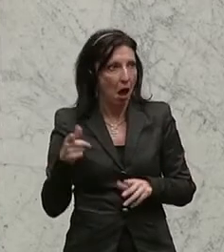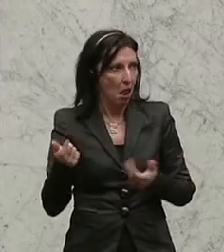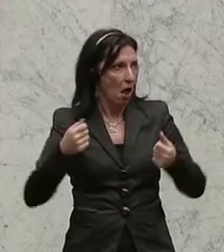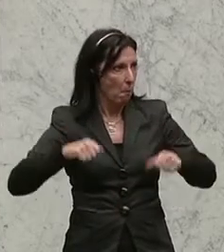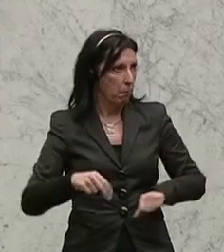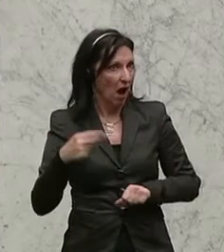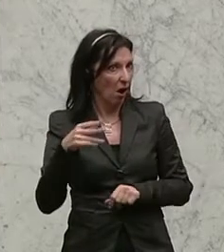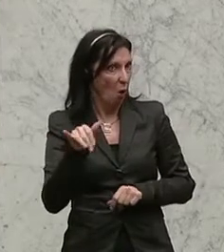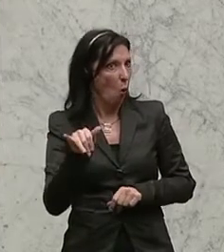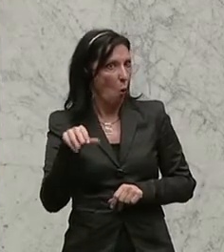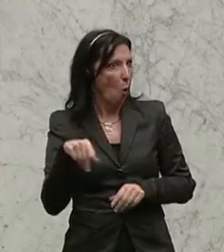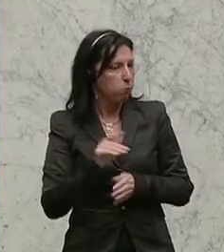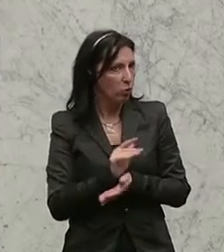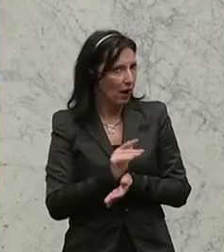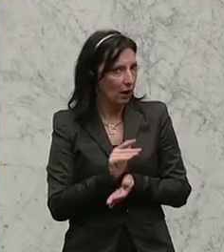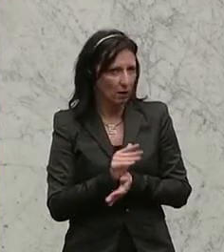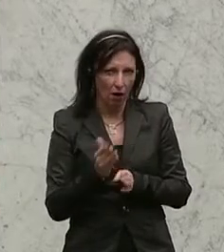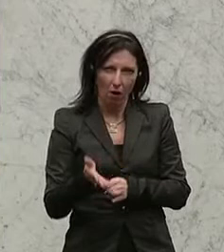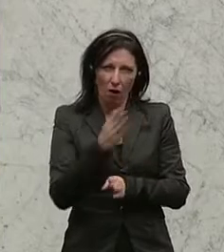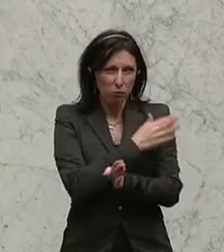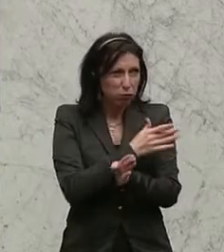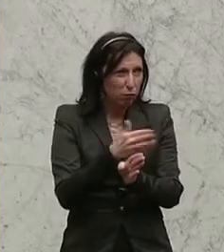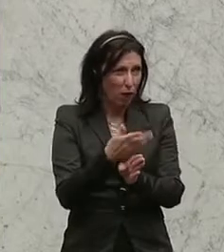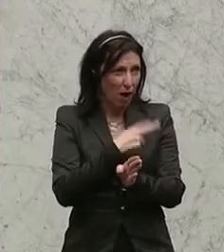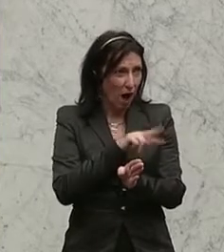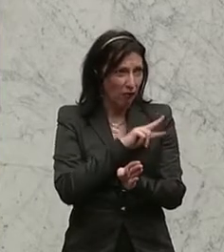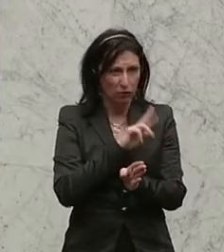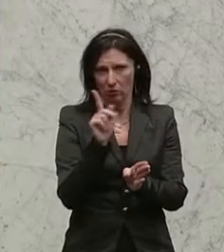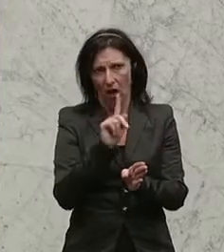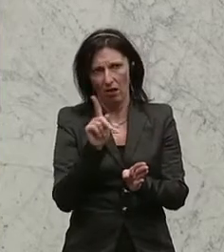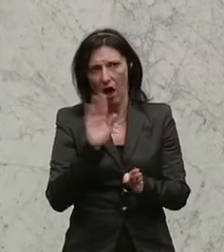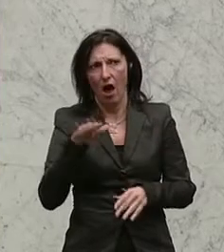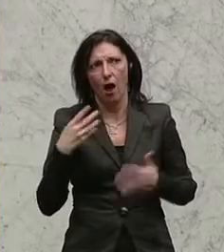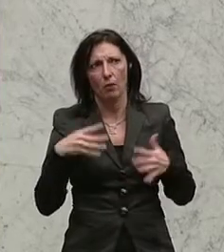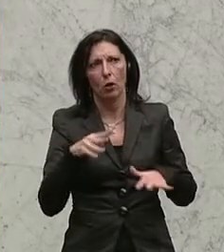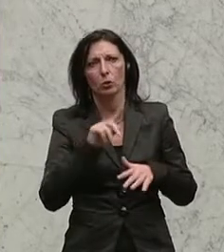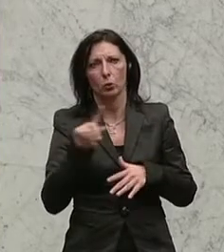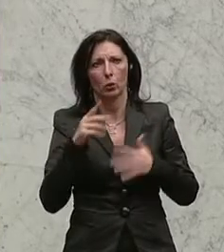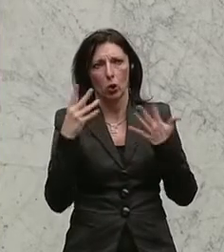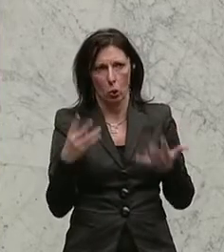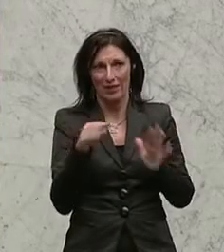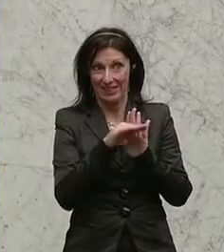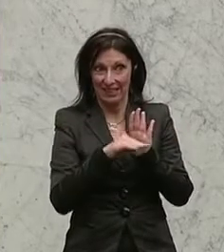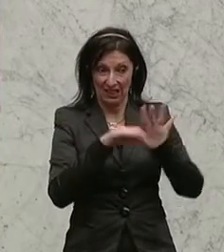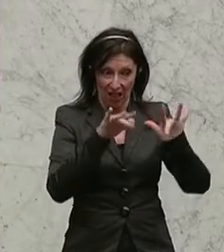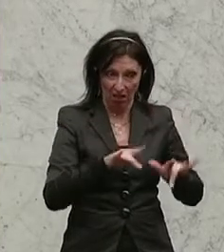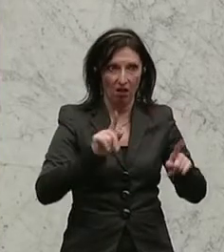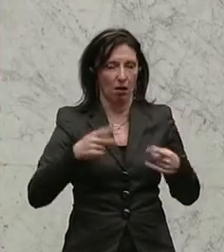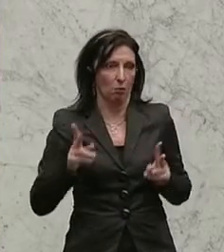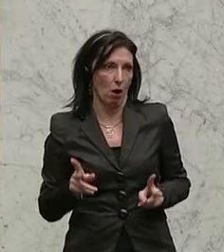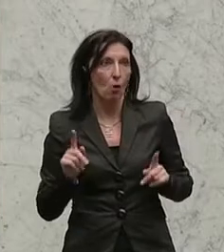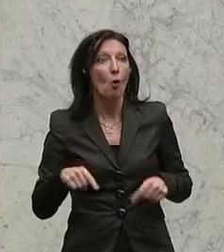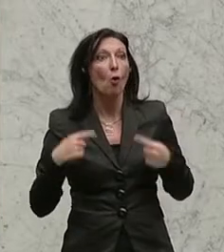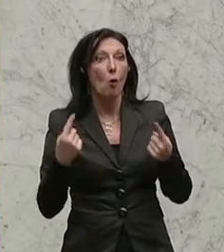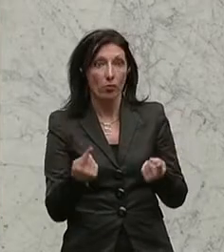stimmt also auch nicht dass bis dorthin haftungen gegeben hat die sind erst 1990 ermöglicht worden mit dem gesetz und was dann auch stimmt in weiterer